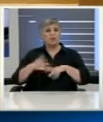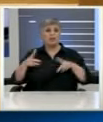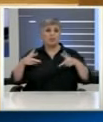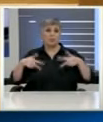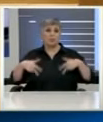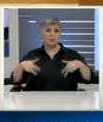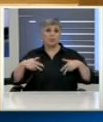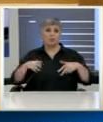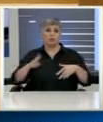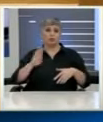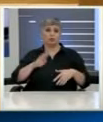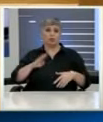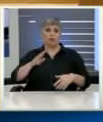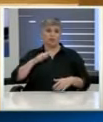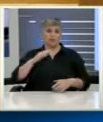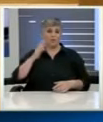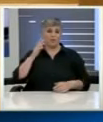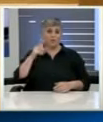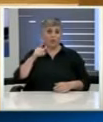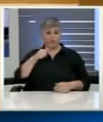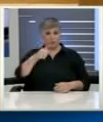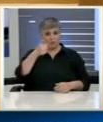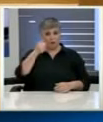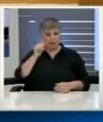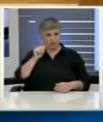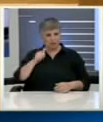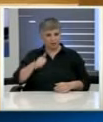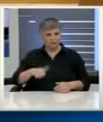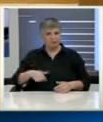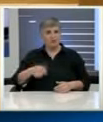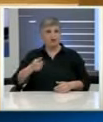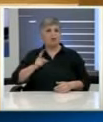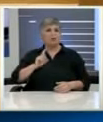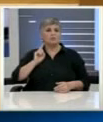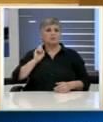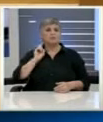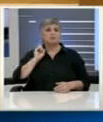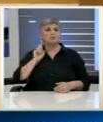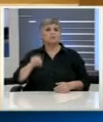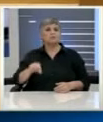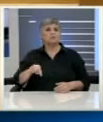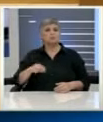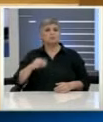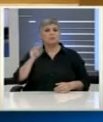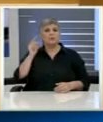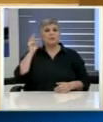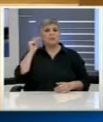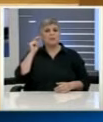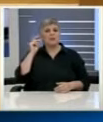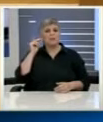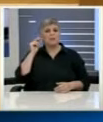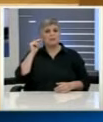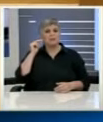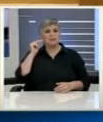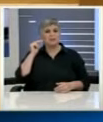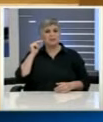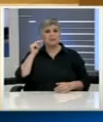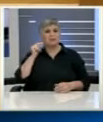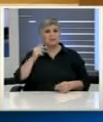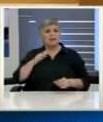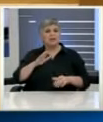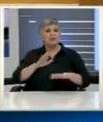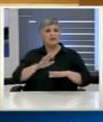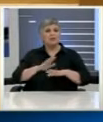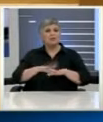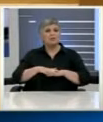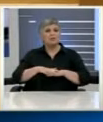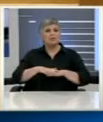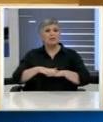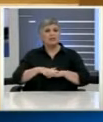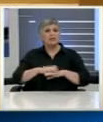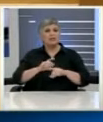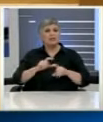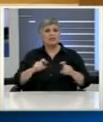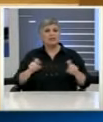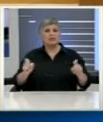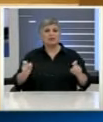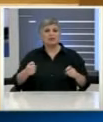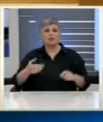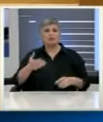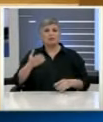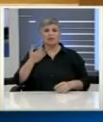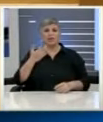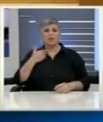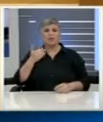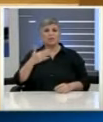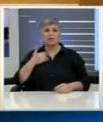α ξέχασα συγγνώμη για την ανομία στα πανεπιστήμια φταίει ότι δεν υπάρχει ένα ρωμαλέο